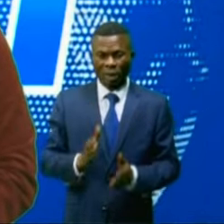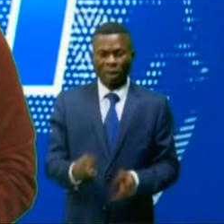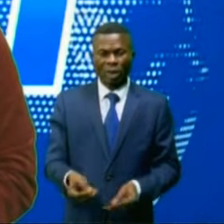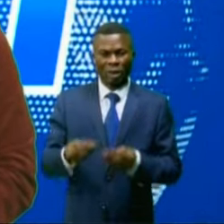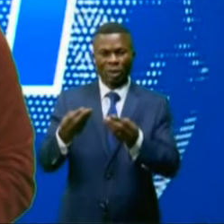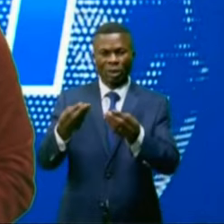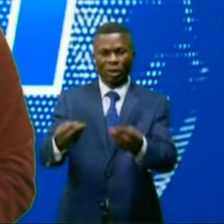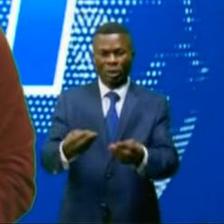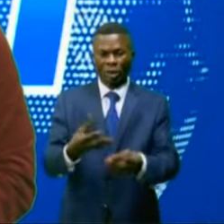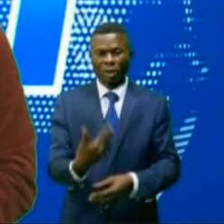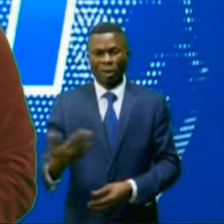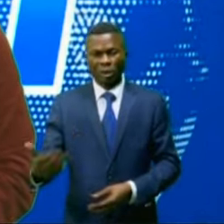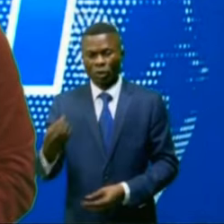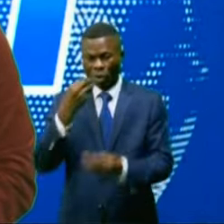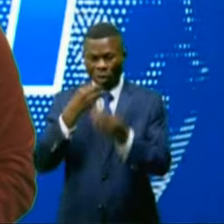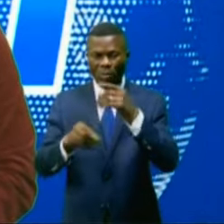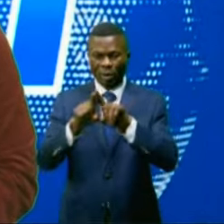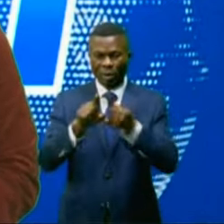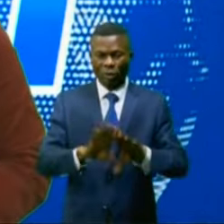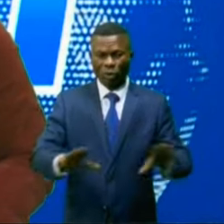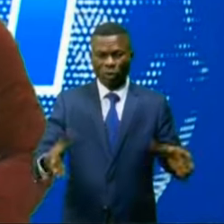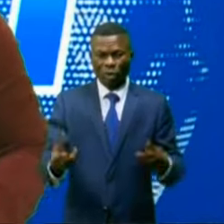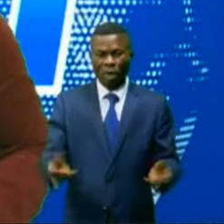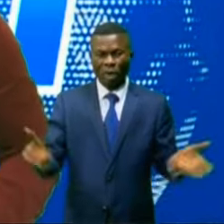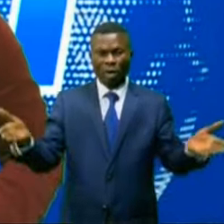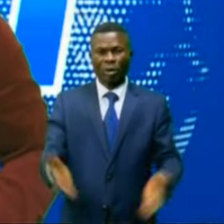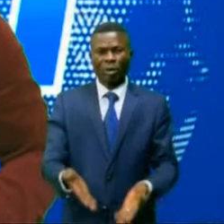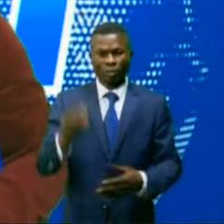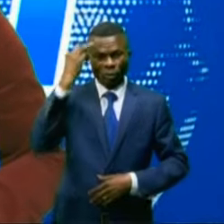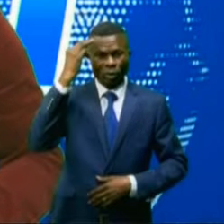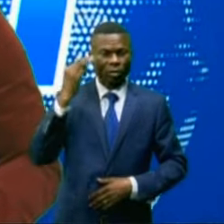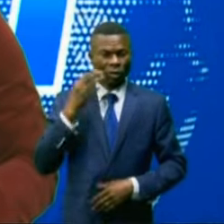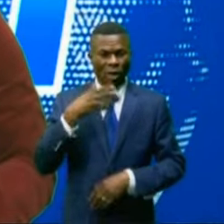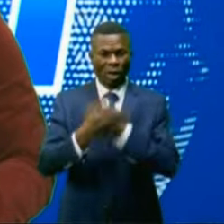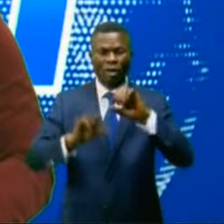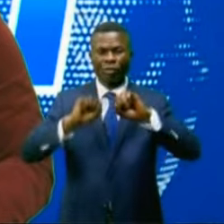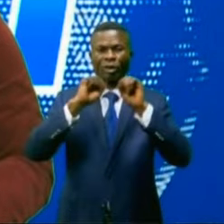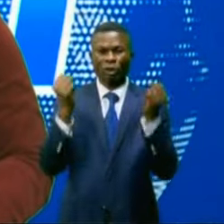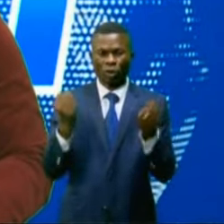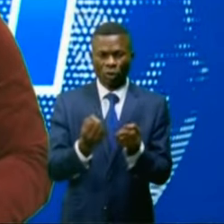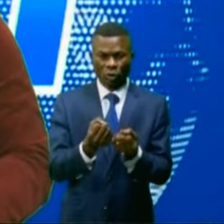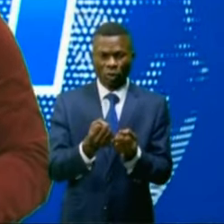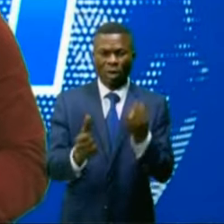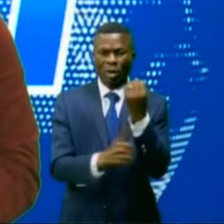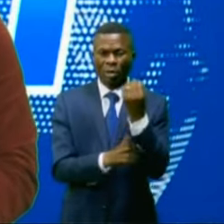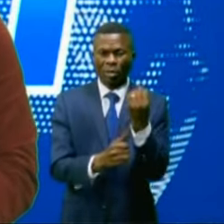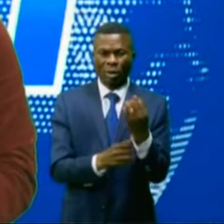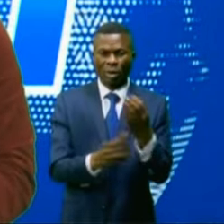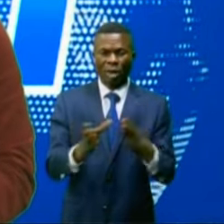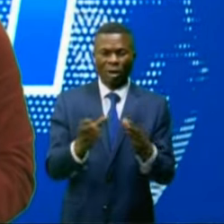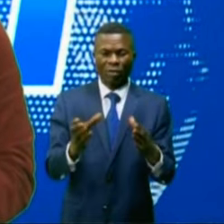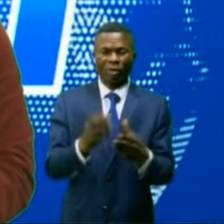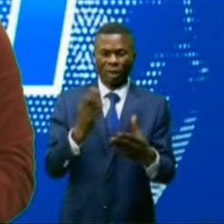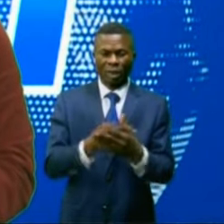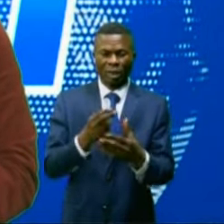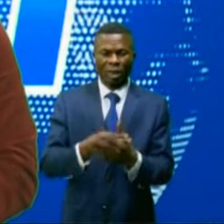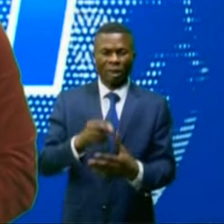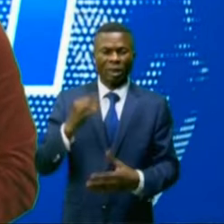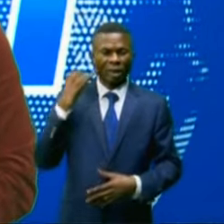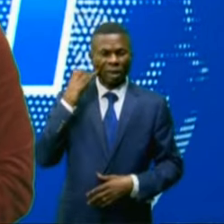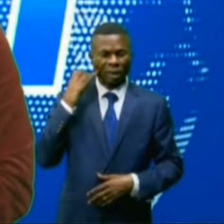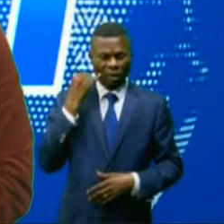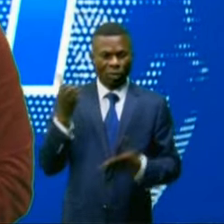apporté de vivre et non vivre. C'est en présence de la ministre des Affaires sociales, les personnes vivant avec handicap,